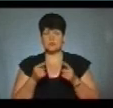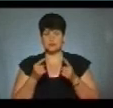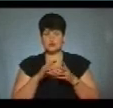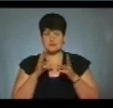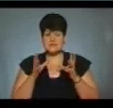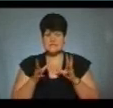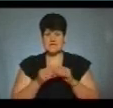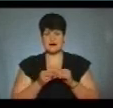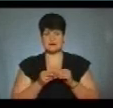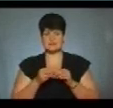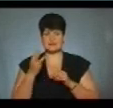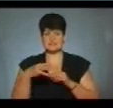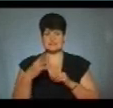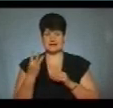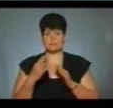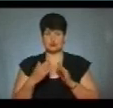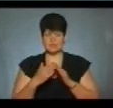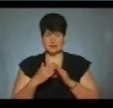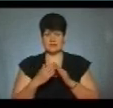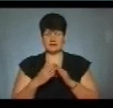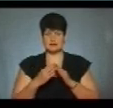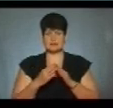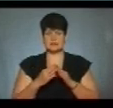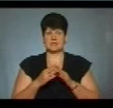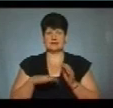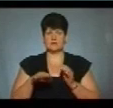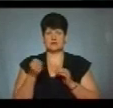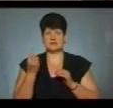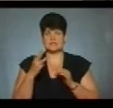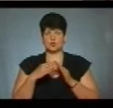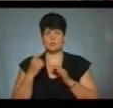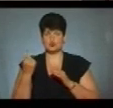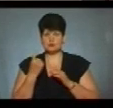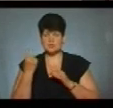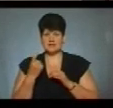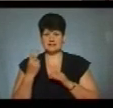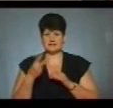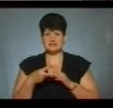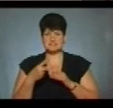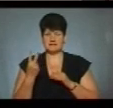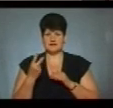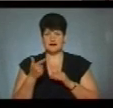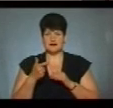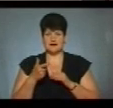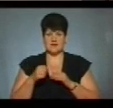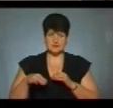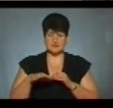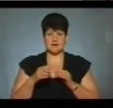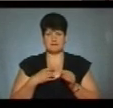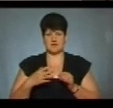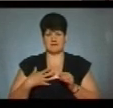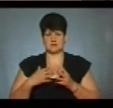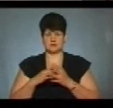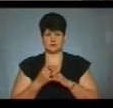то підтоплено 33 будинки на території 13 домогосподарств та 22 гектари приватних сільгоспугідь у 3